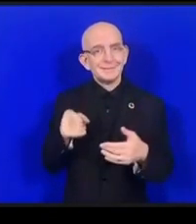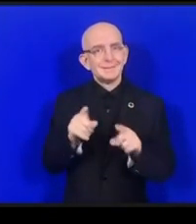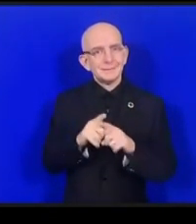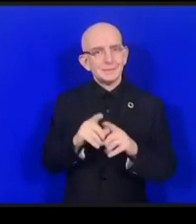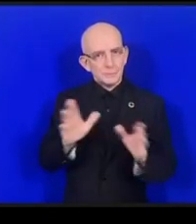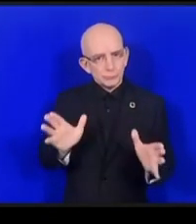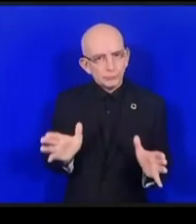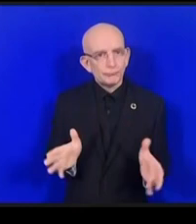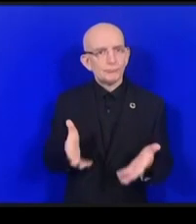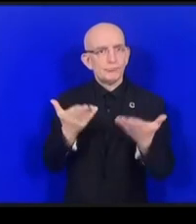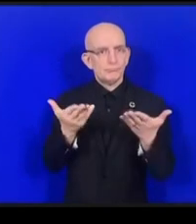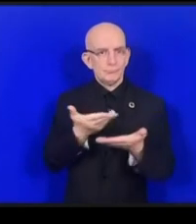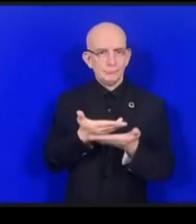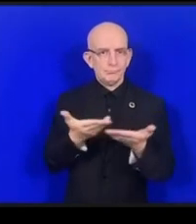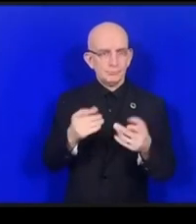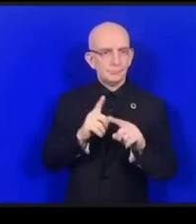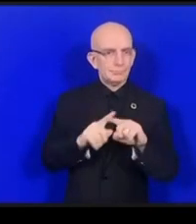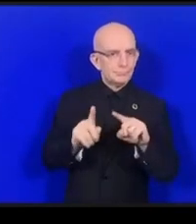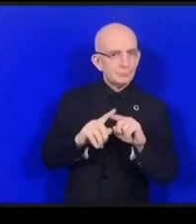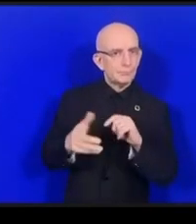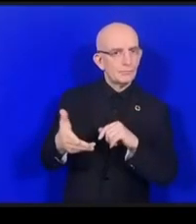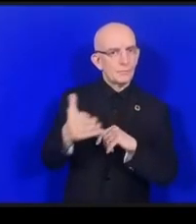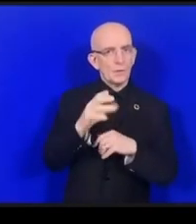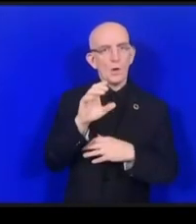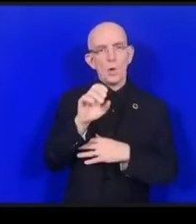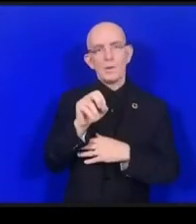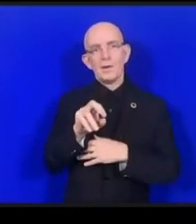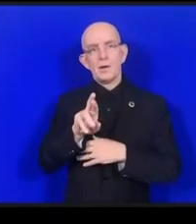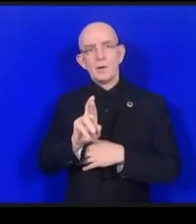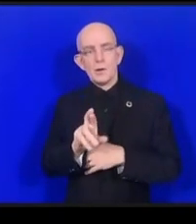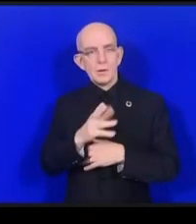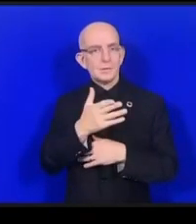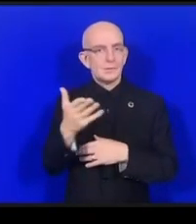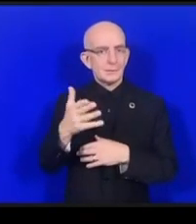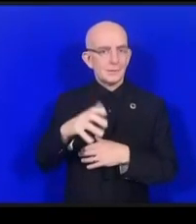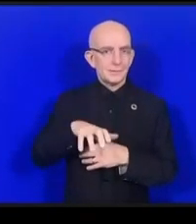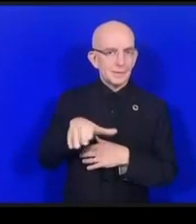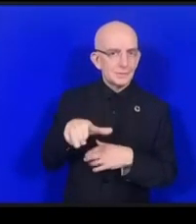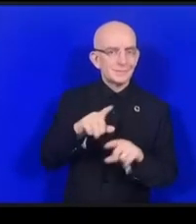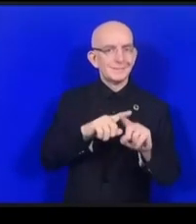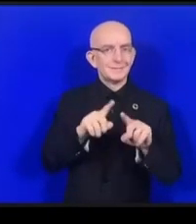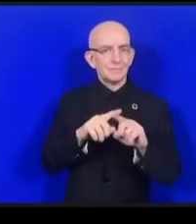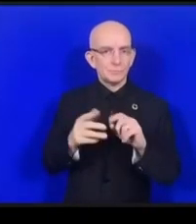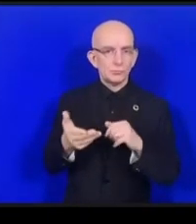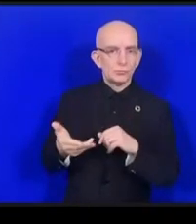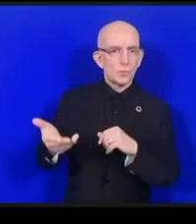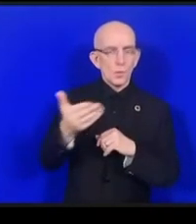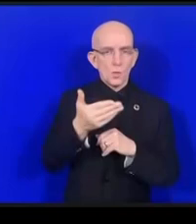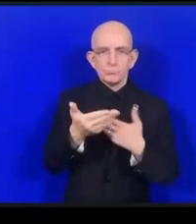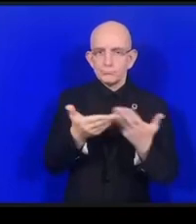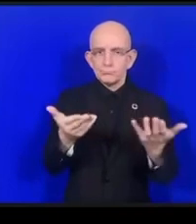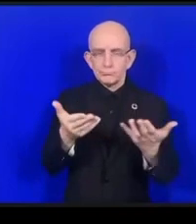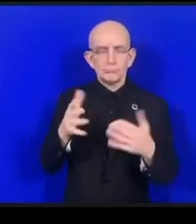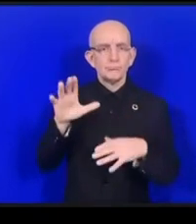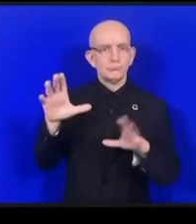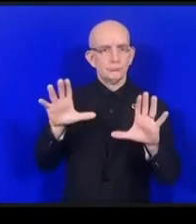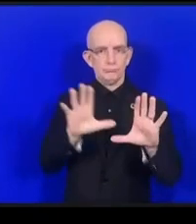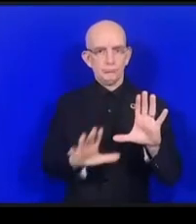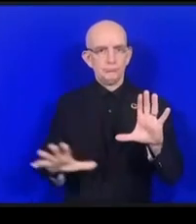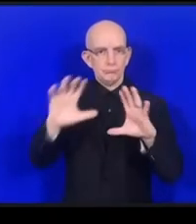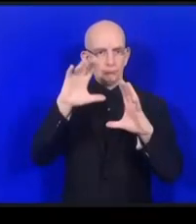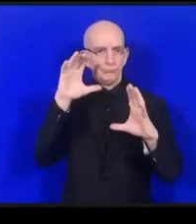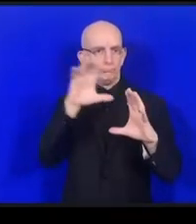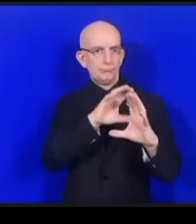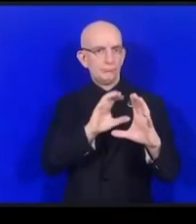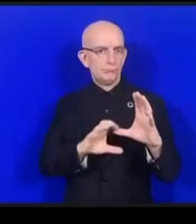устойчивое развитие и наконец наша общая цель - это укрепление международного